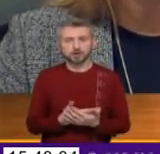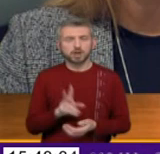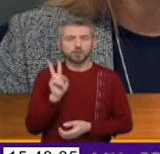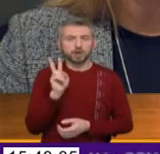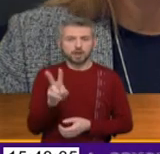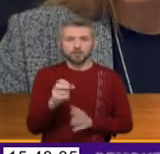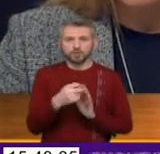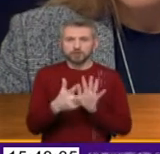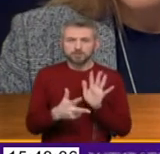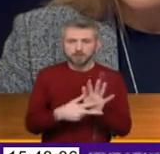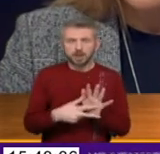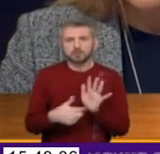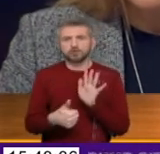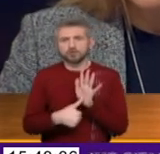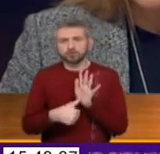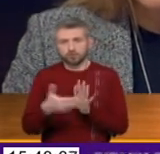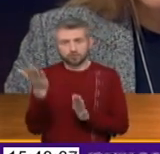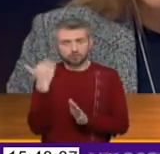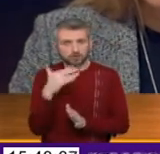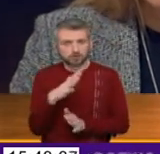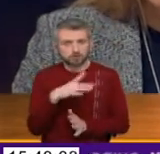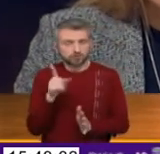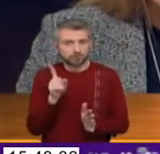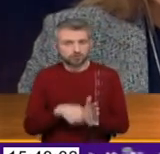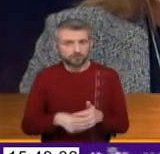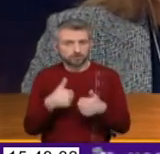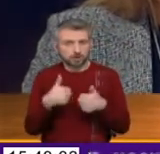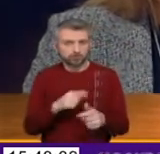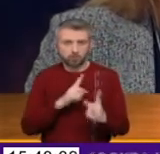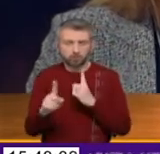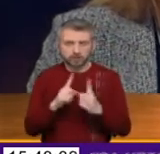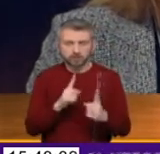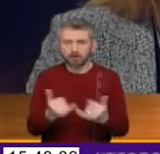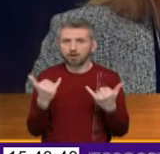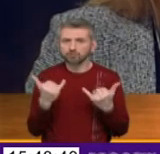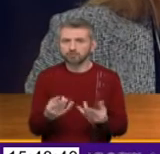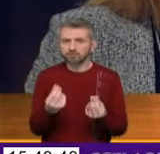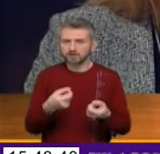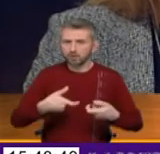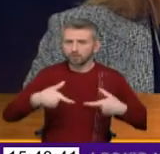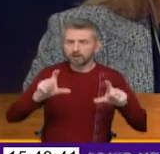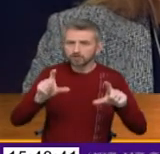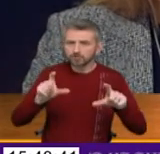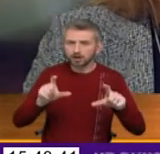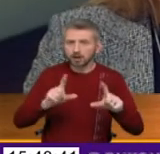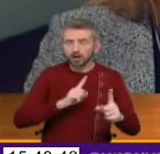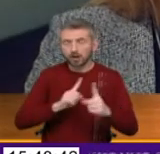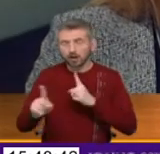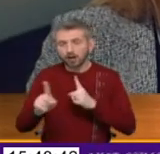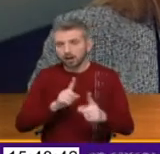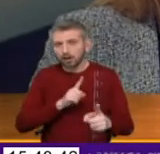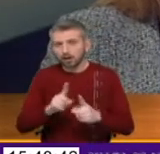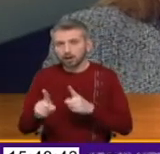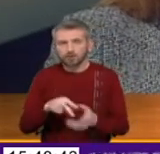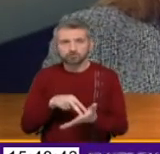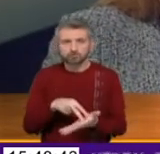тролейбус 18-й шістерка. Раніше була дешевше і хорошо ходили. Зараз ціну увеличили і ходять стоїш на